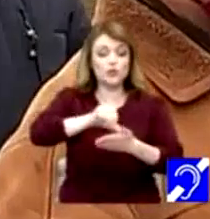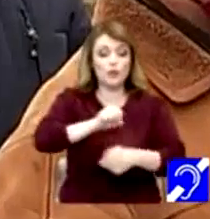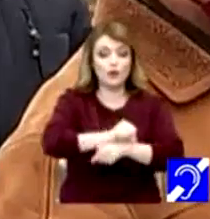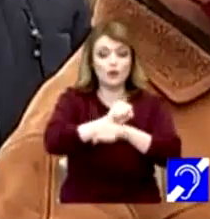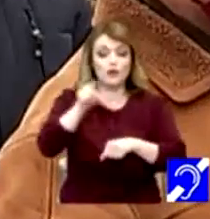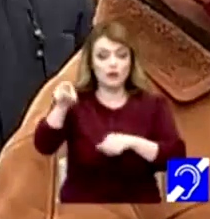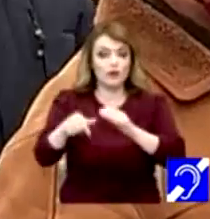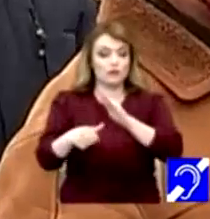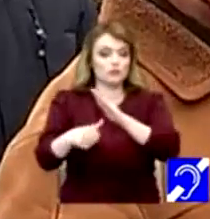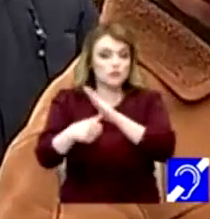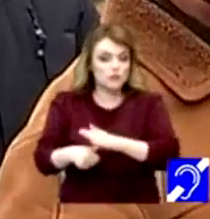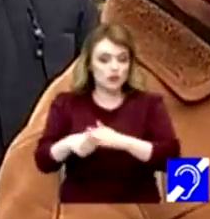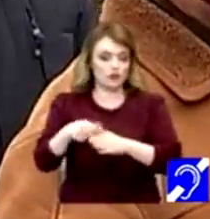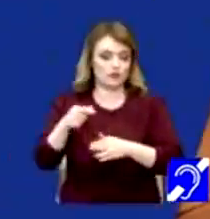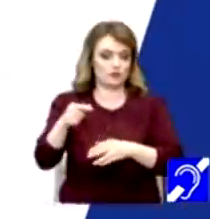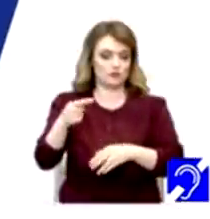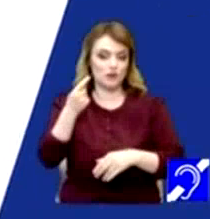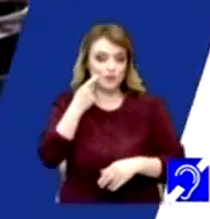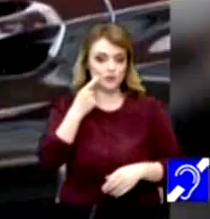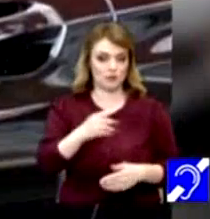protestele de la sfârșitul anului trecut.